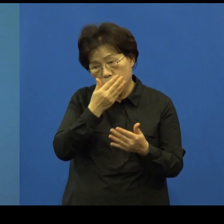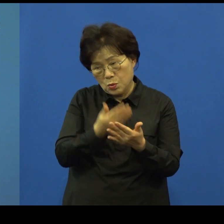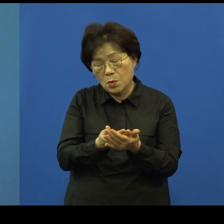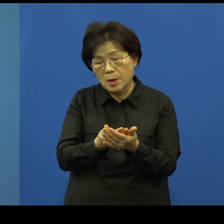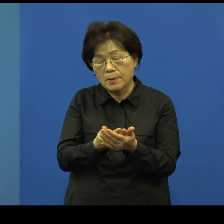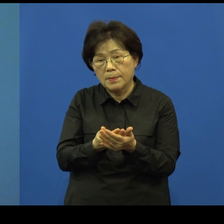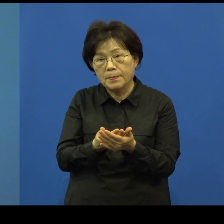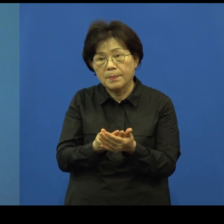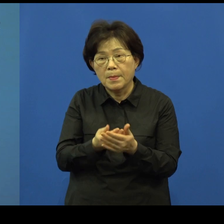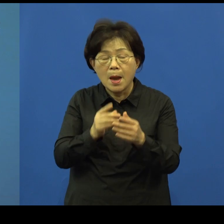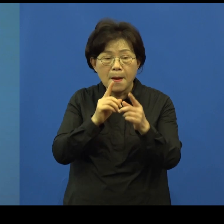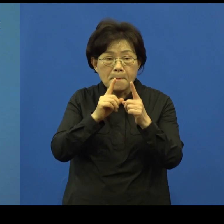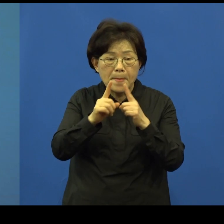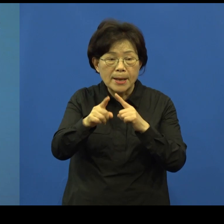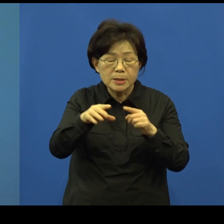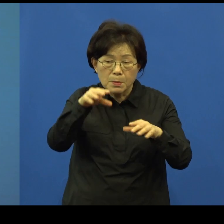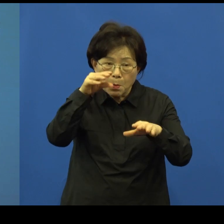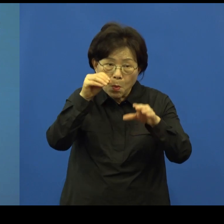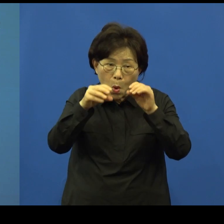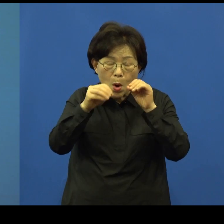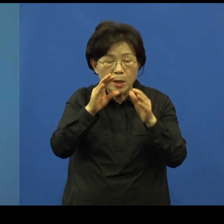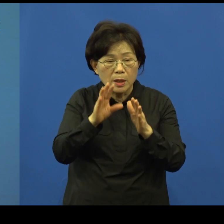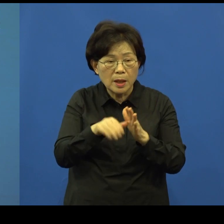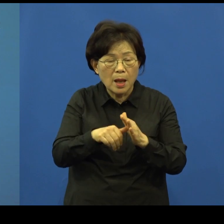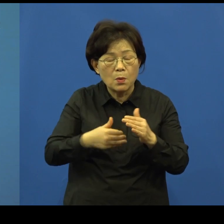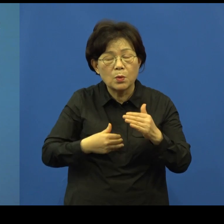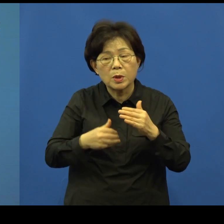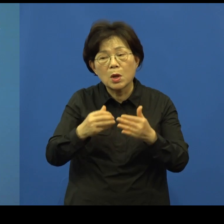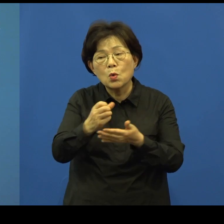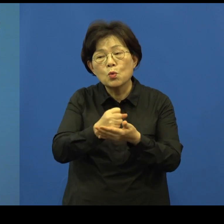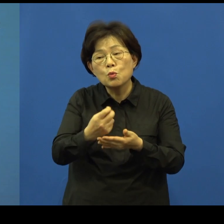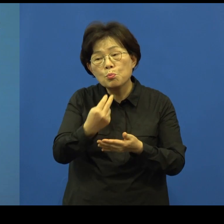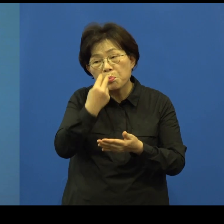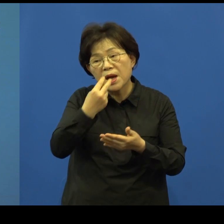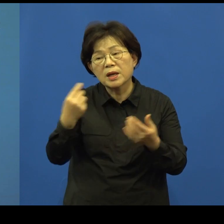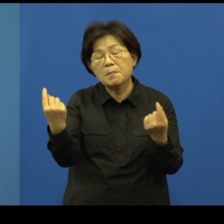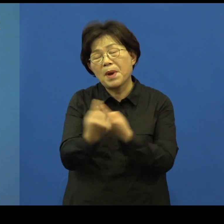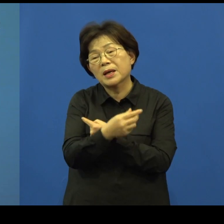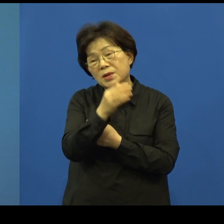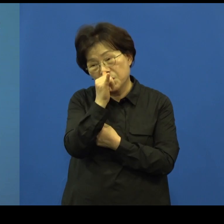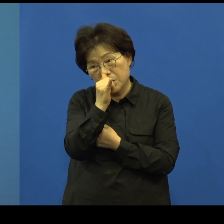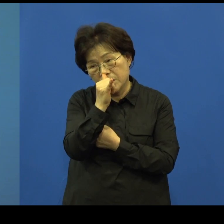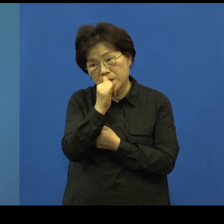겁니다. 이 말씀을 듣는 가운데 우리의 운명이 바뀌는 거예요.